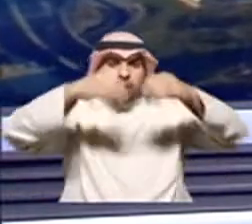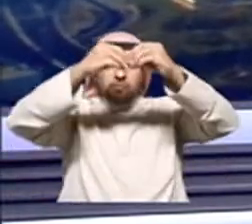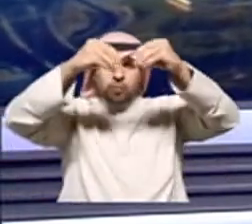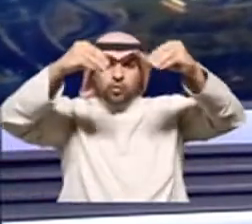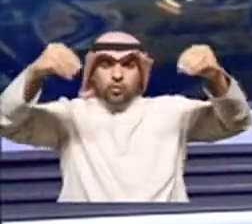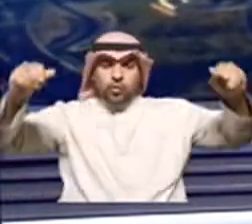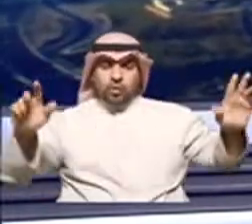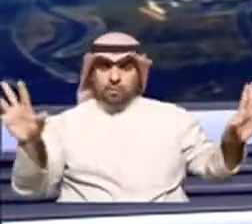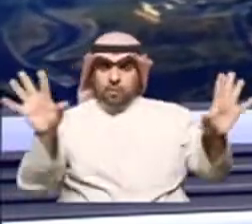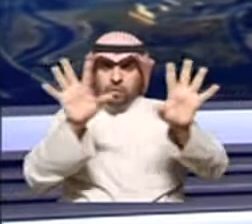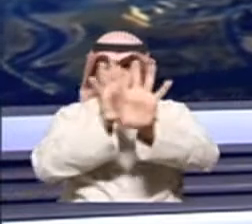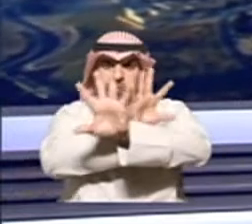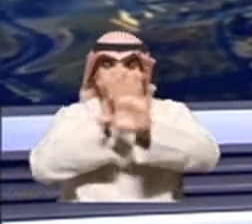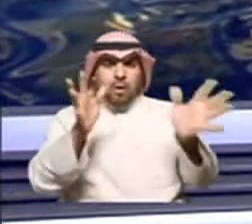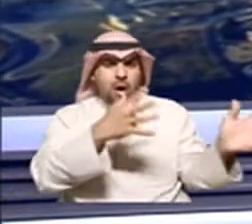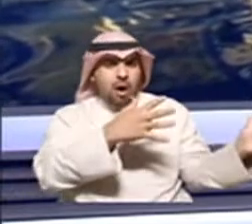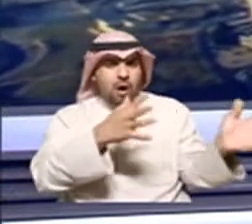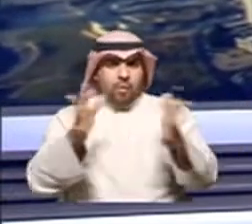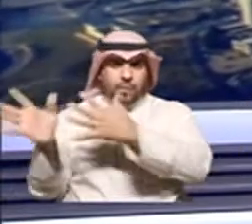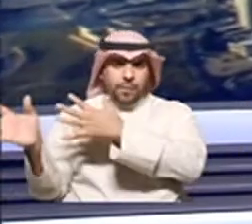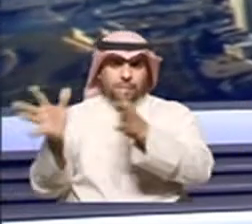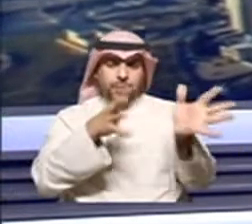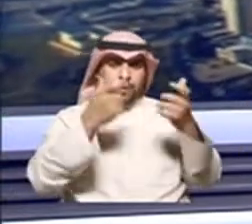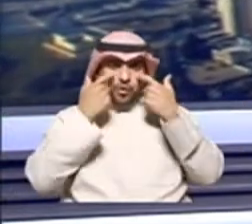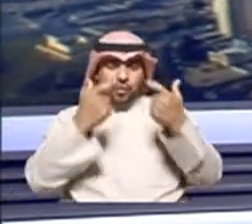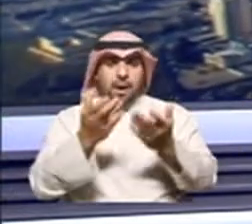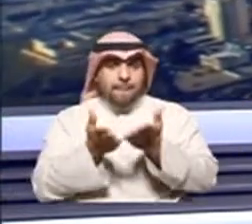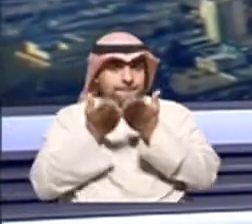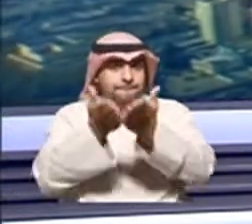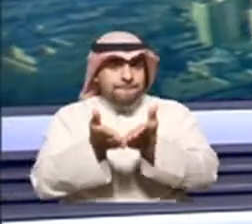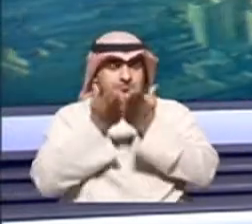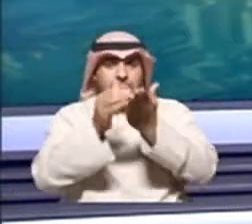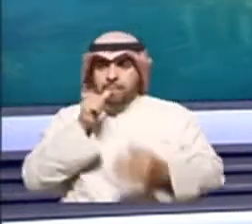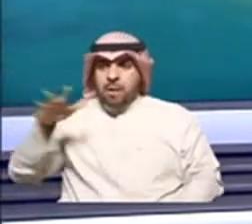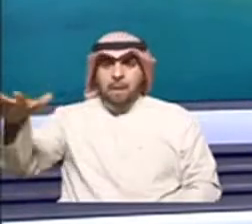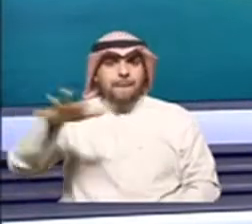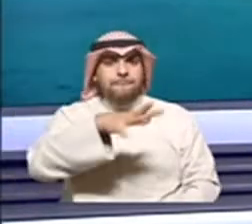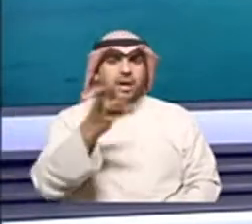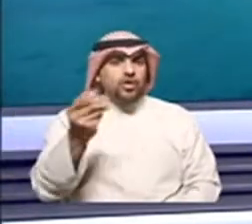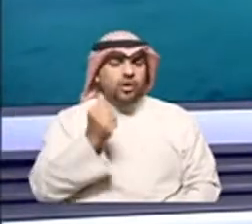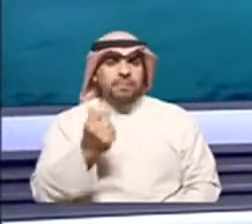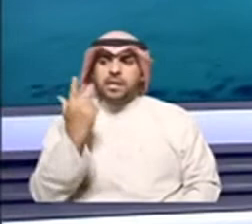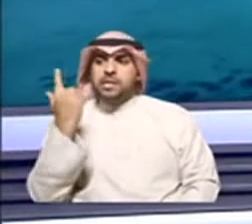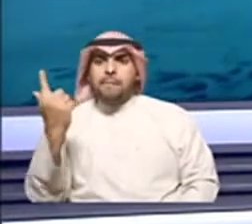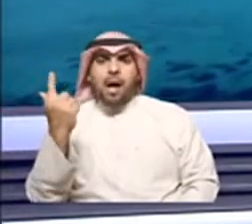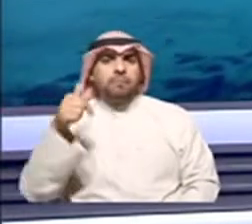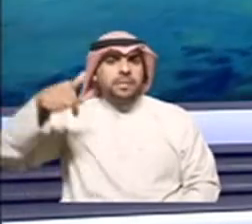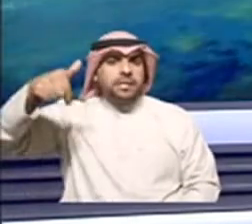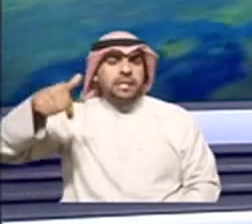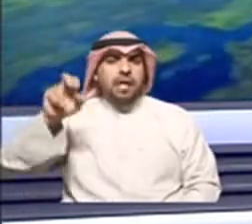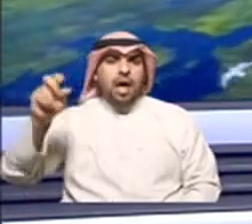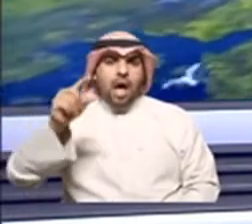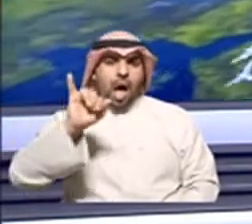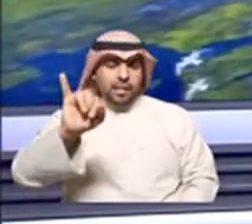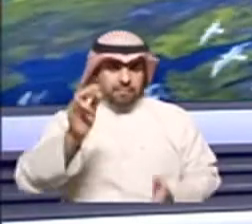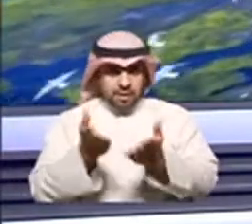تأجيل أي نشاط بحري في يوم الأثنين، لأن ارتفاع الأمواج من 3 إلى 6 قدم وقد يصل إلى 7 قدم. فلذلك أتمنى منكم تأجيل أي نشاط